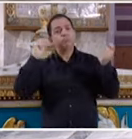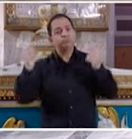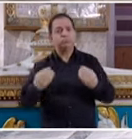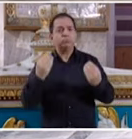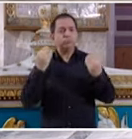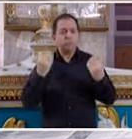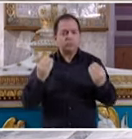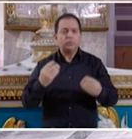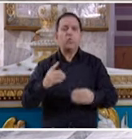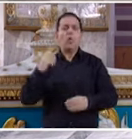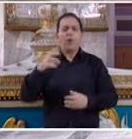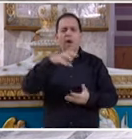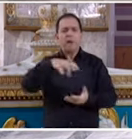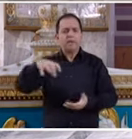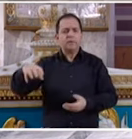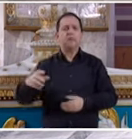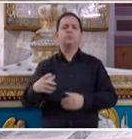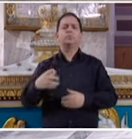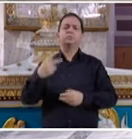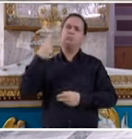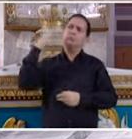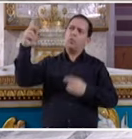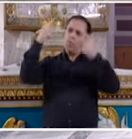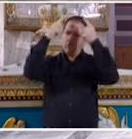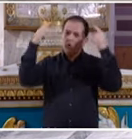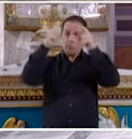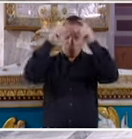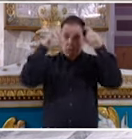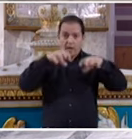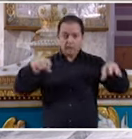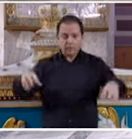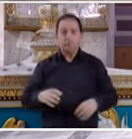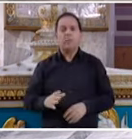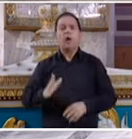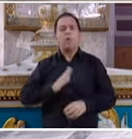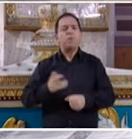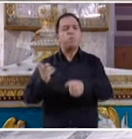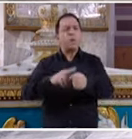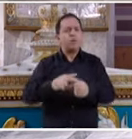Καθεδρικού Ναού τούτου και πασών των Αγίων του Θεού Εκκλησιών και μονών, των υπερπίστεως